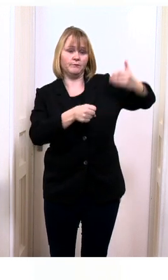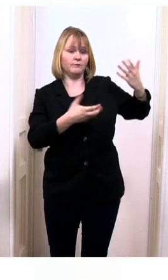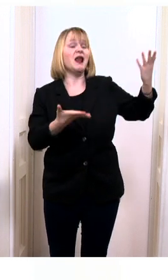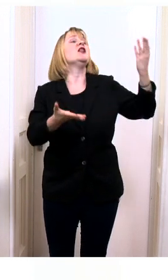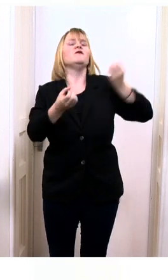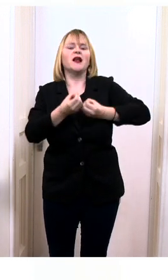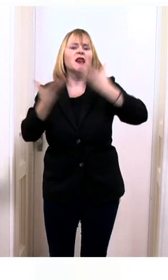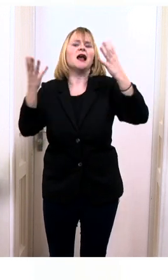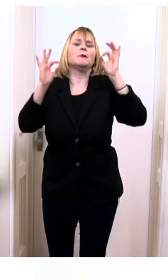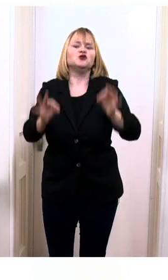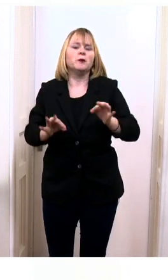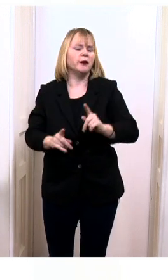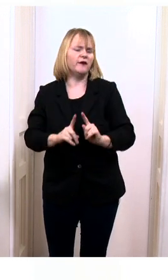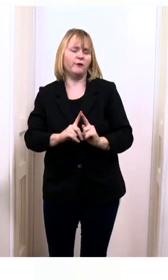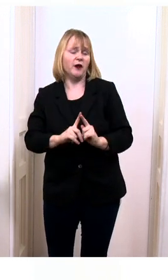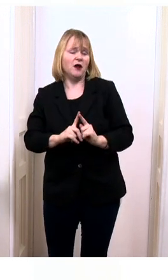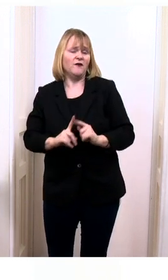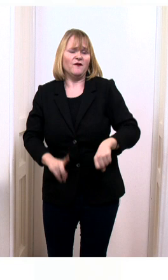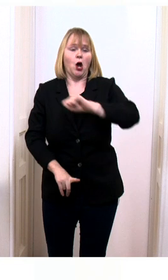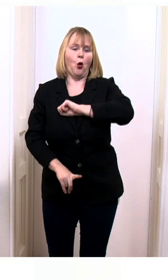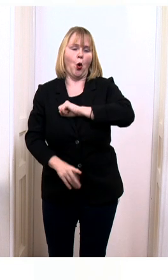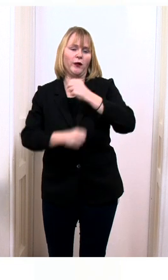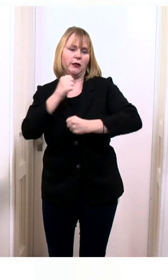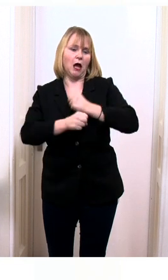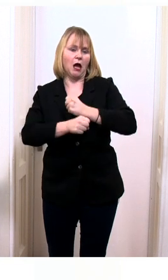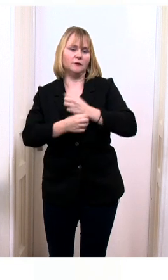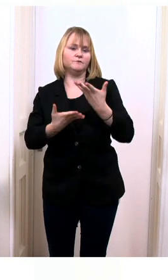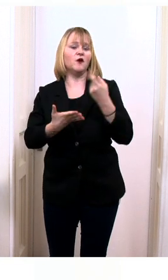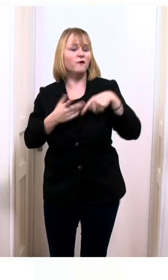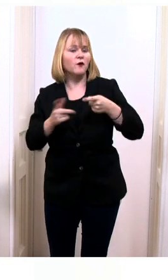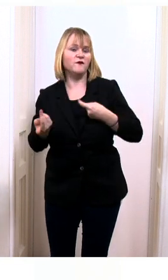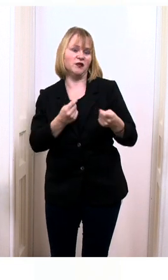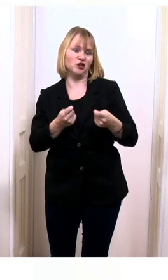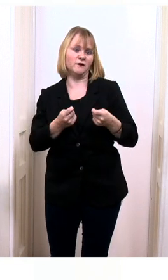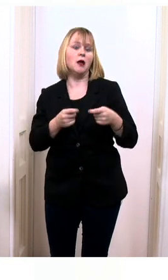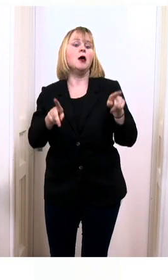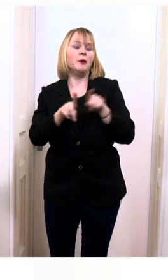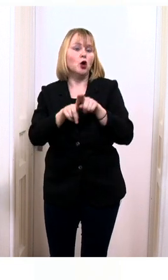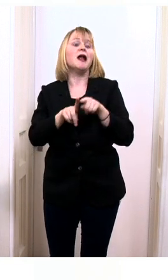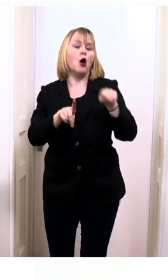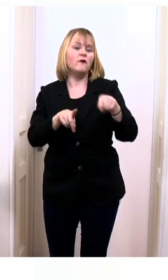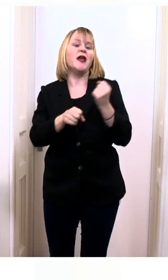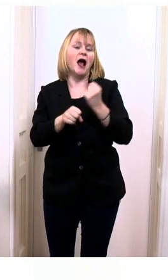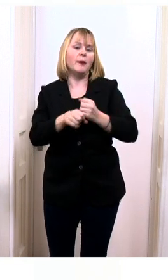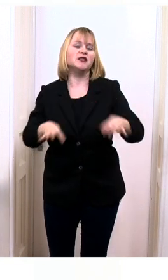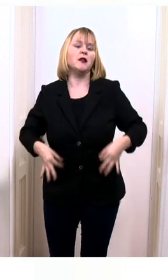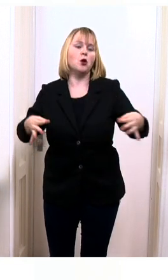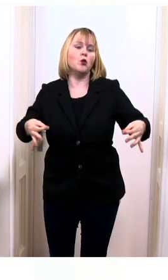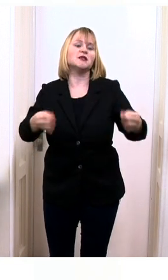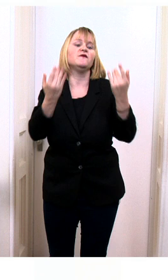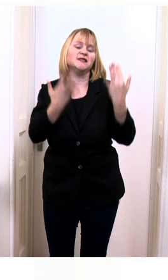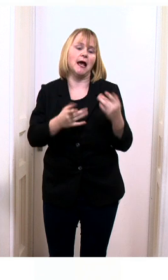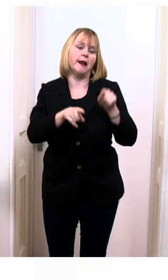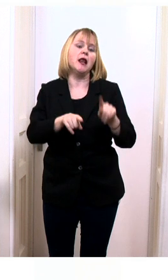Rekordjahre hatten in der Wirtschaft und dass sich das auch bei den Arbeitslosenzahlen niedergeschlagen hat und dass wir auch im